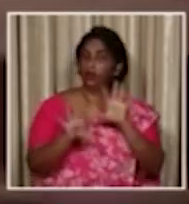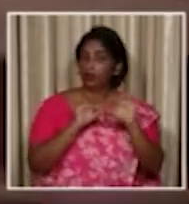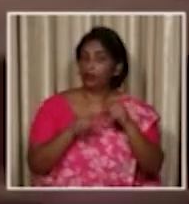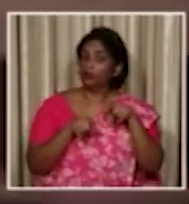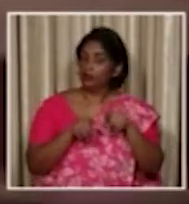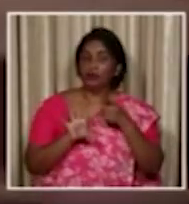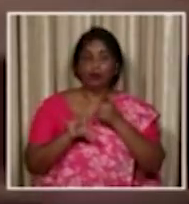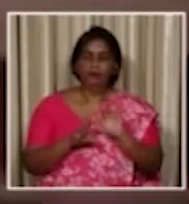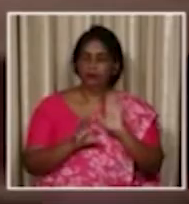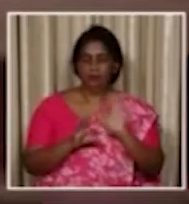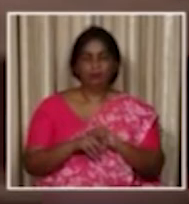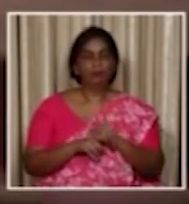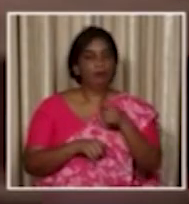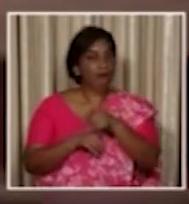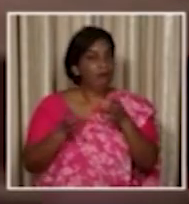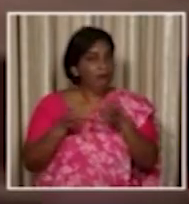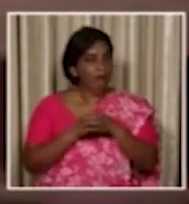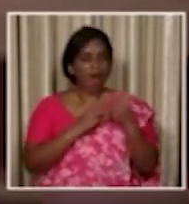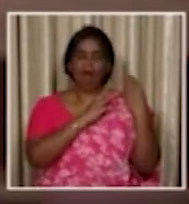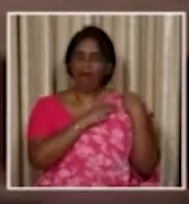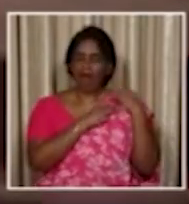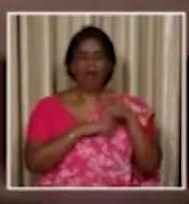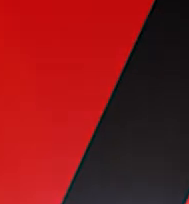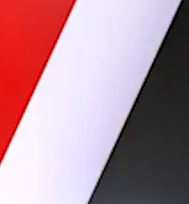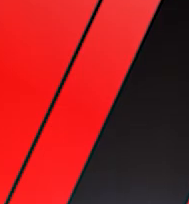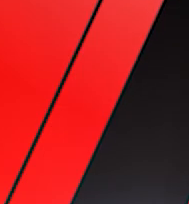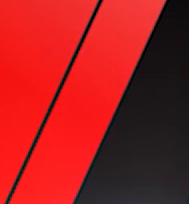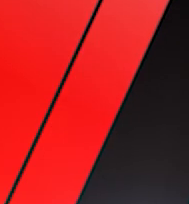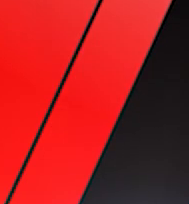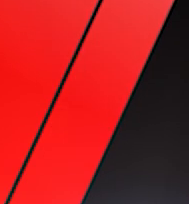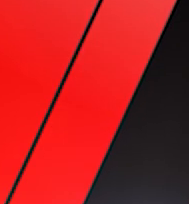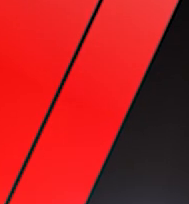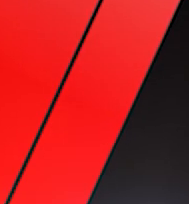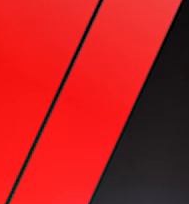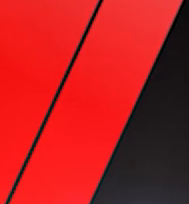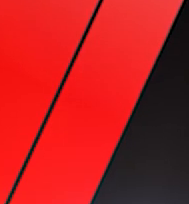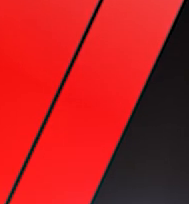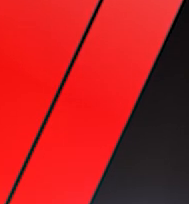නෙමෙයි, පුහුණුකරුවන් පමණක් නෙමෙයි. මේ වගවීම තියෙන්න ඕනේ හැම ක්‍රීඩකෙකින්.